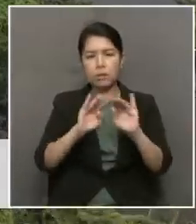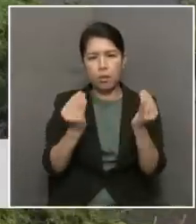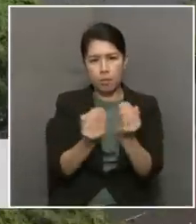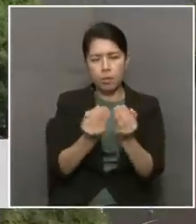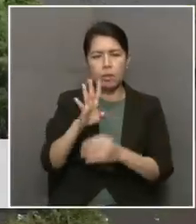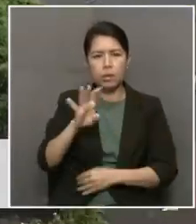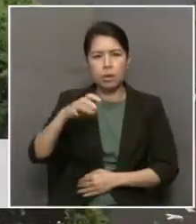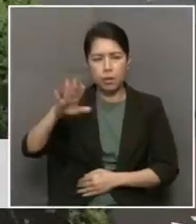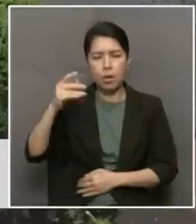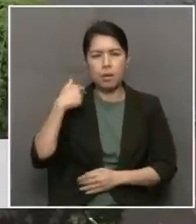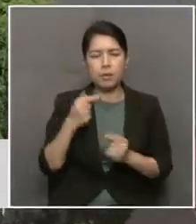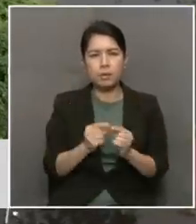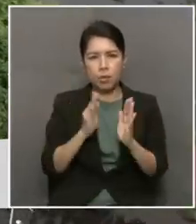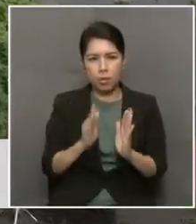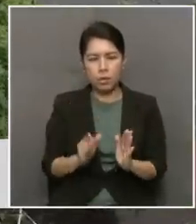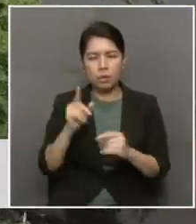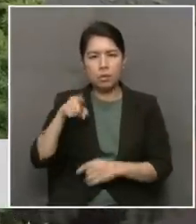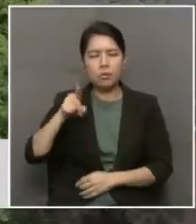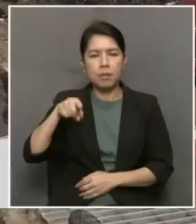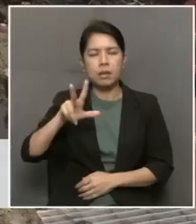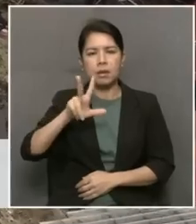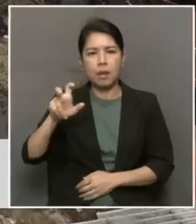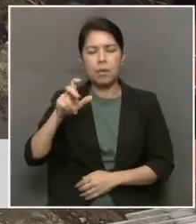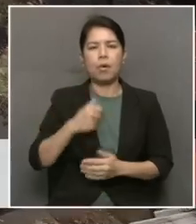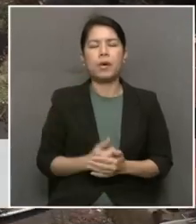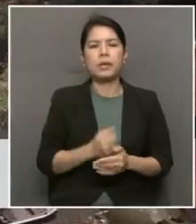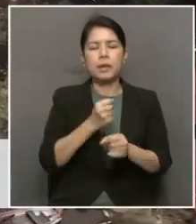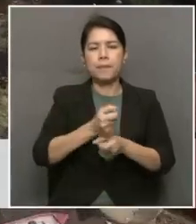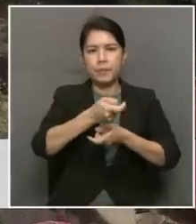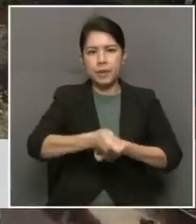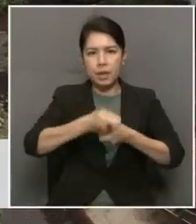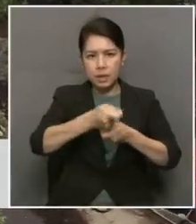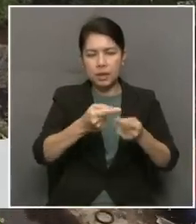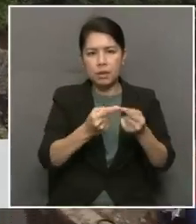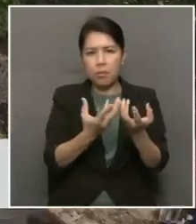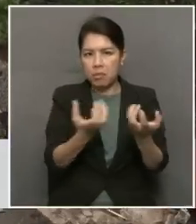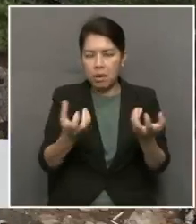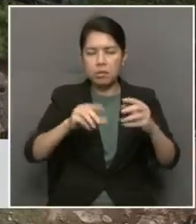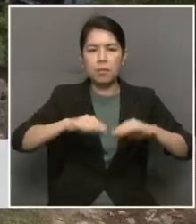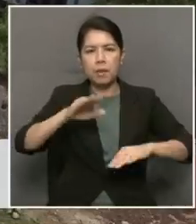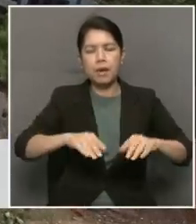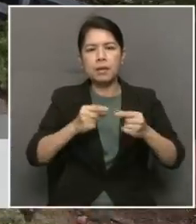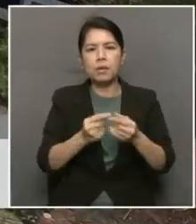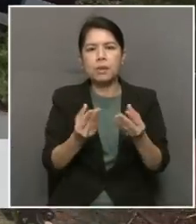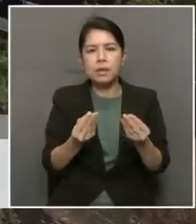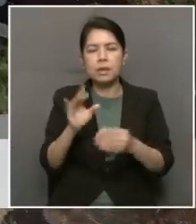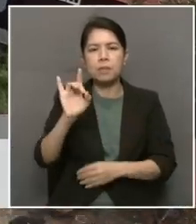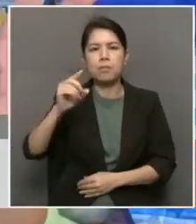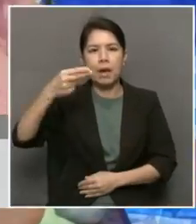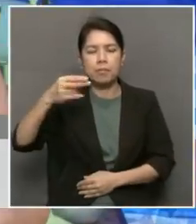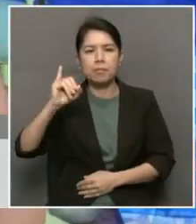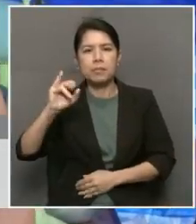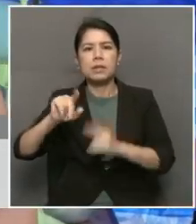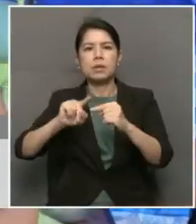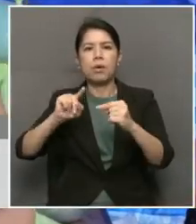กว่า1,430คนพื้นที่การเกษตรเสียหายกว่า80,000ไร่ส่วนระดับน้ำำมูลวันนี้ลดลง